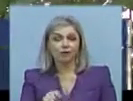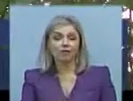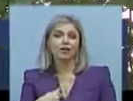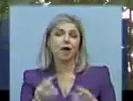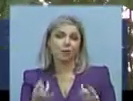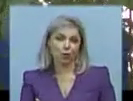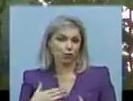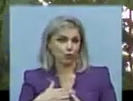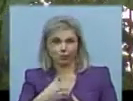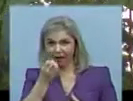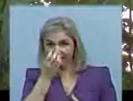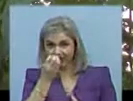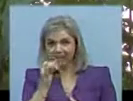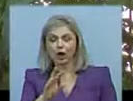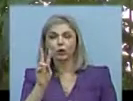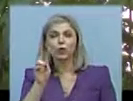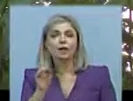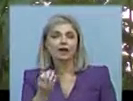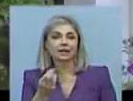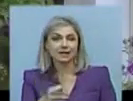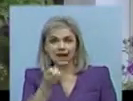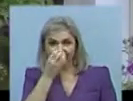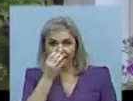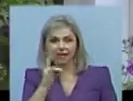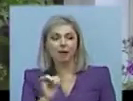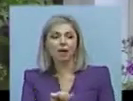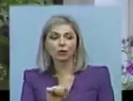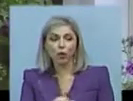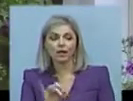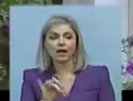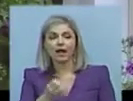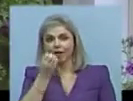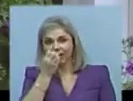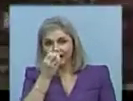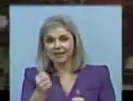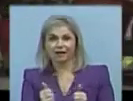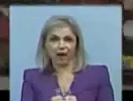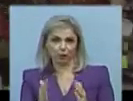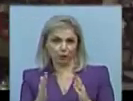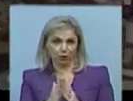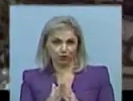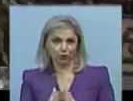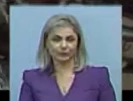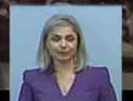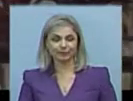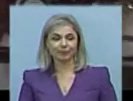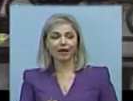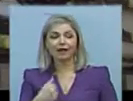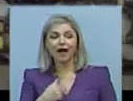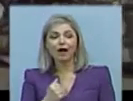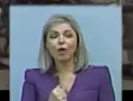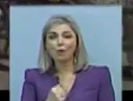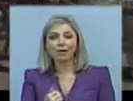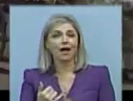квіточки. І номінація в мене «Квіти на балконі» та «Квіти біля будинку». Я це роблю